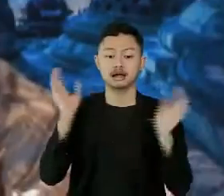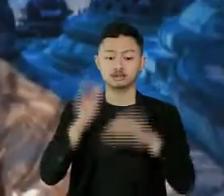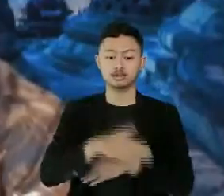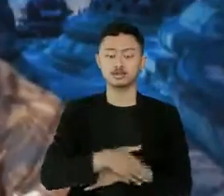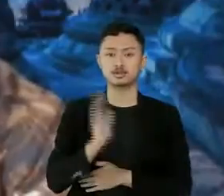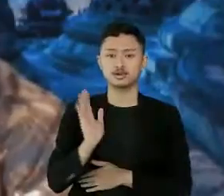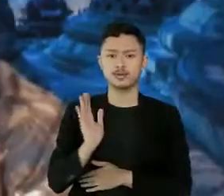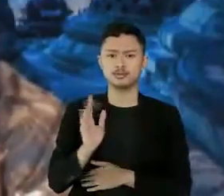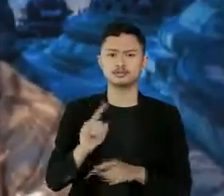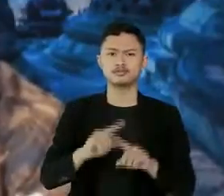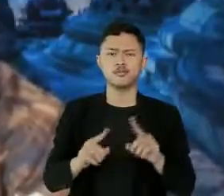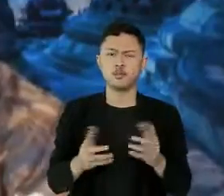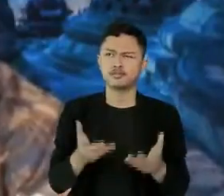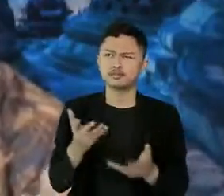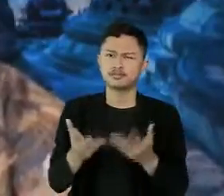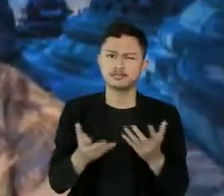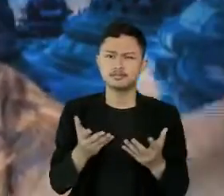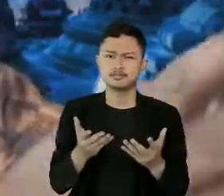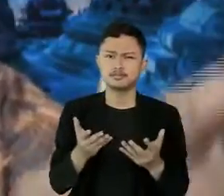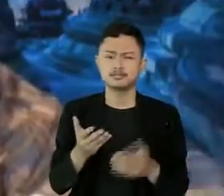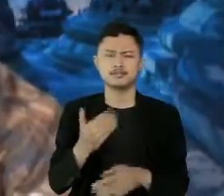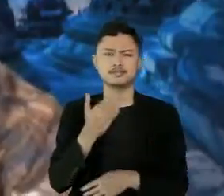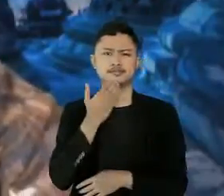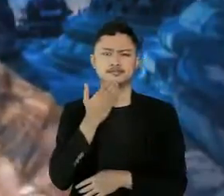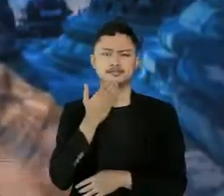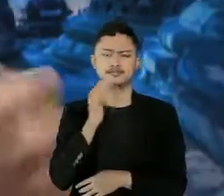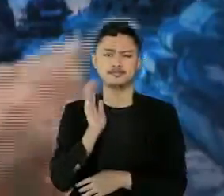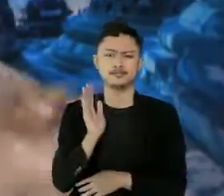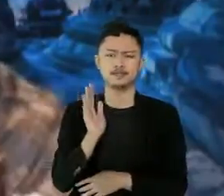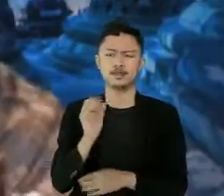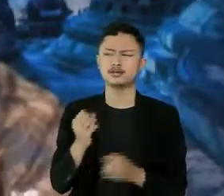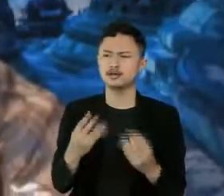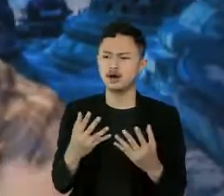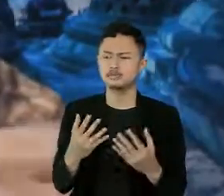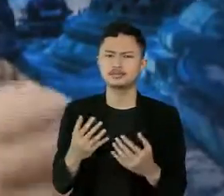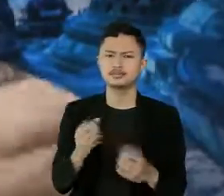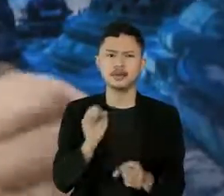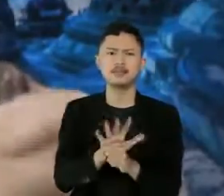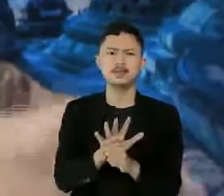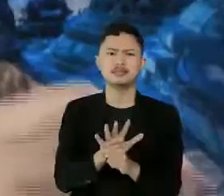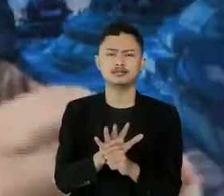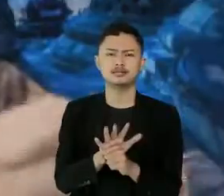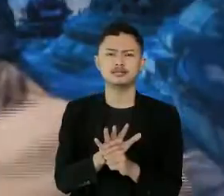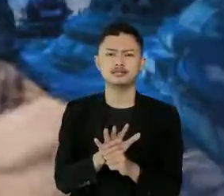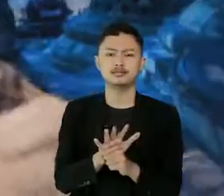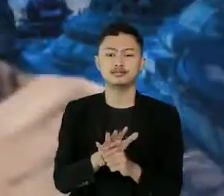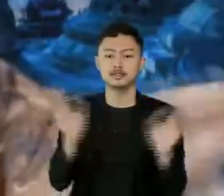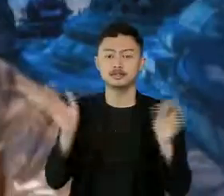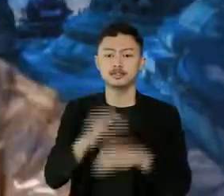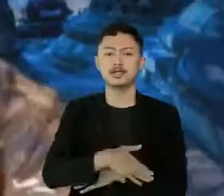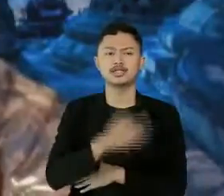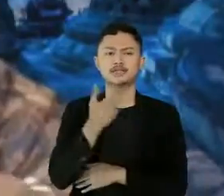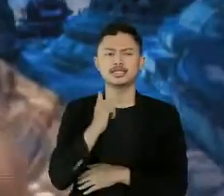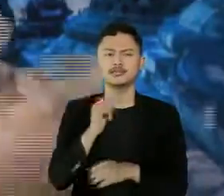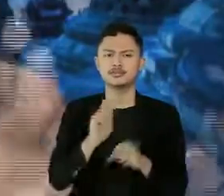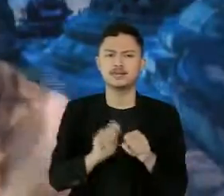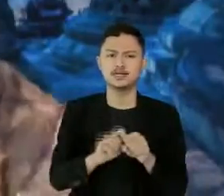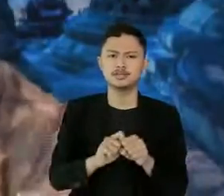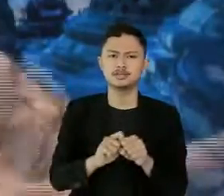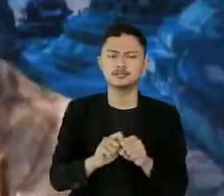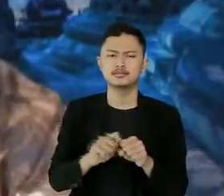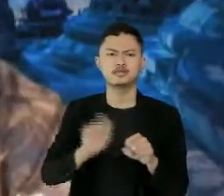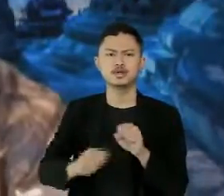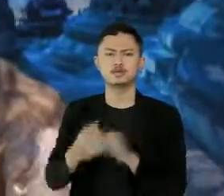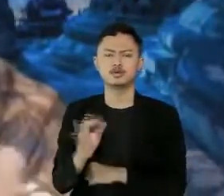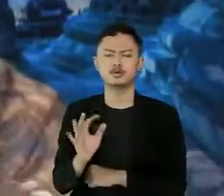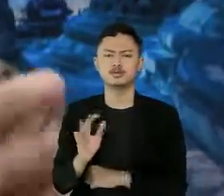sholat, tapi memang kan kadang-kadang ya udah kebiasaan ya udah. Oke, karena pandemi apa bukunya sholat itu kita perbaiki, kita cetak baru